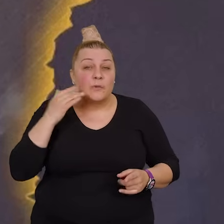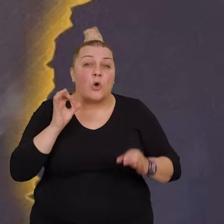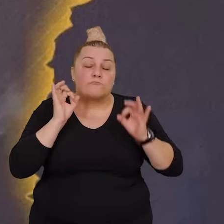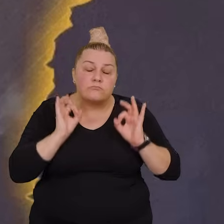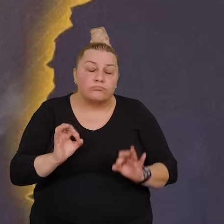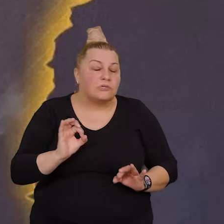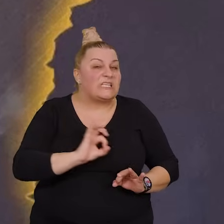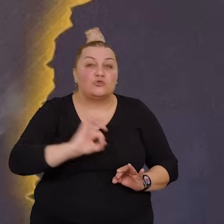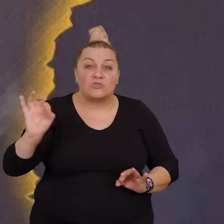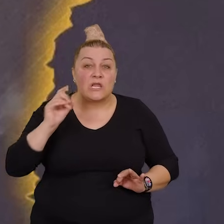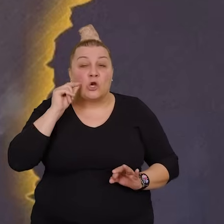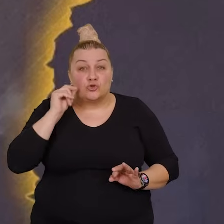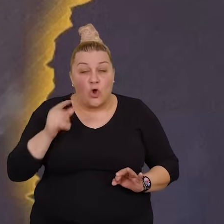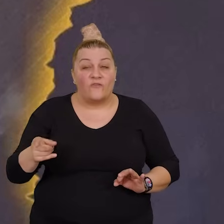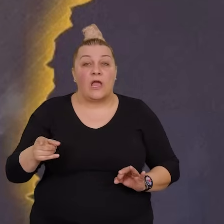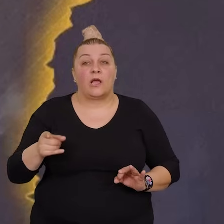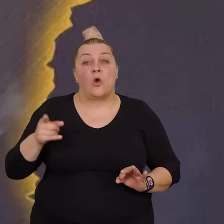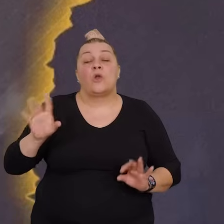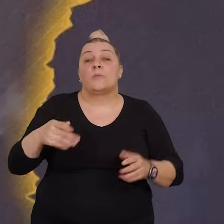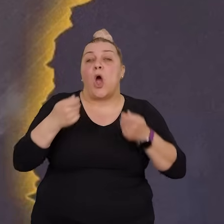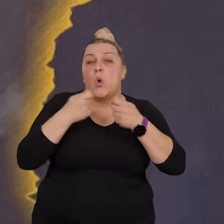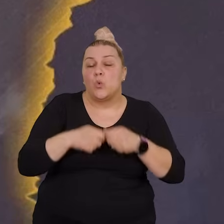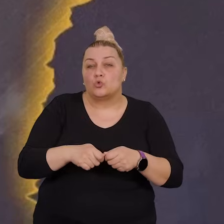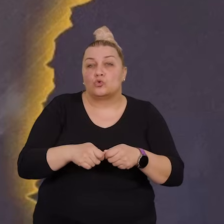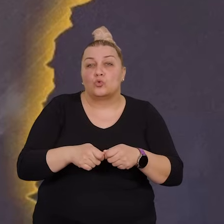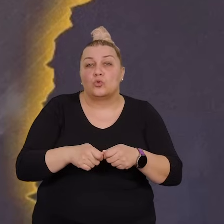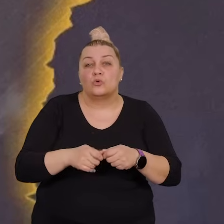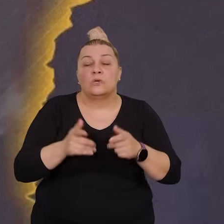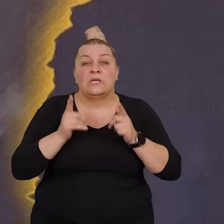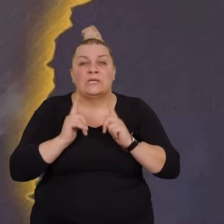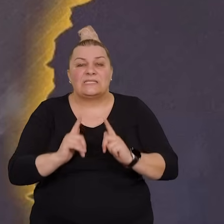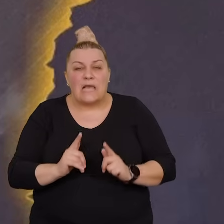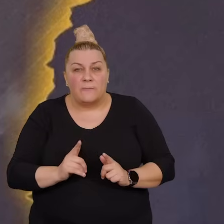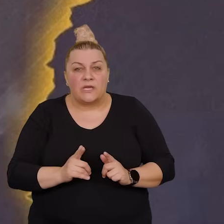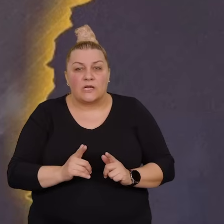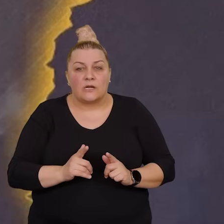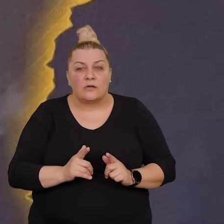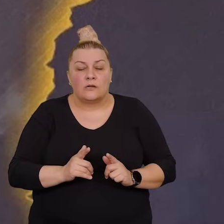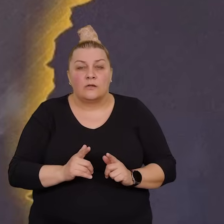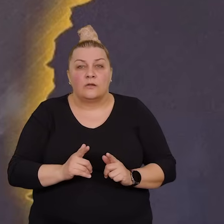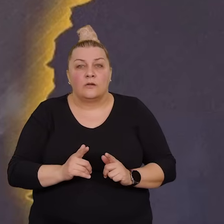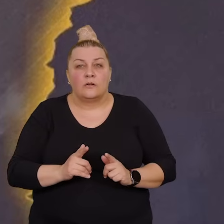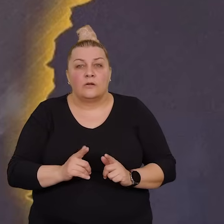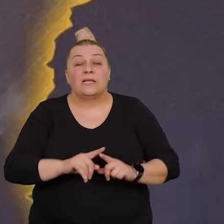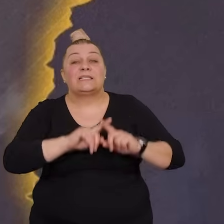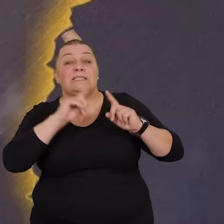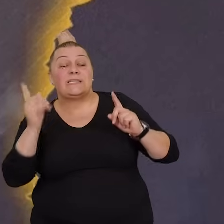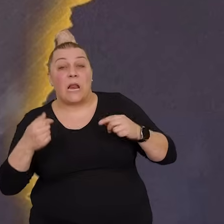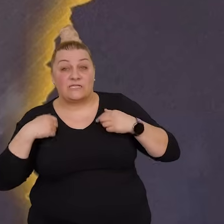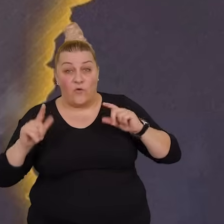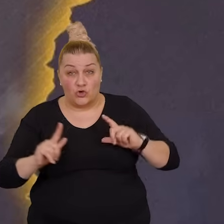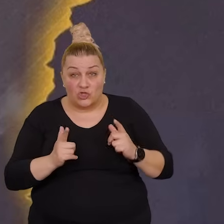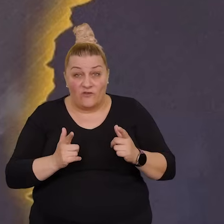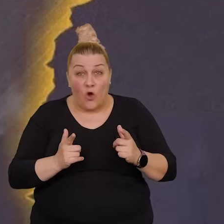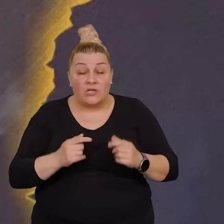izuzetan čovjek koji je veliki mirotvorac, koji ima udrugu za mir, koji je posvetio cijeli svoj život